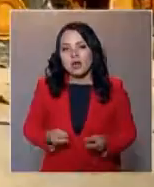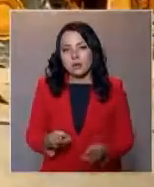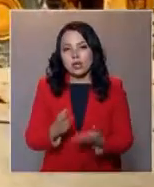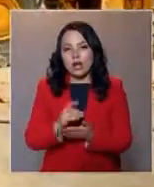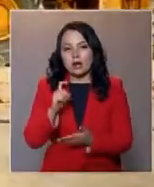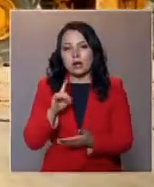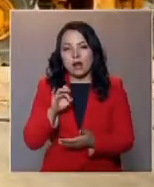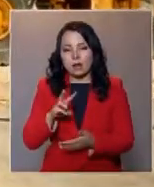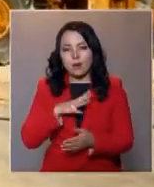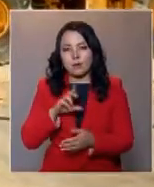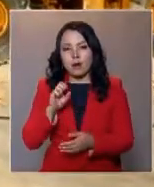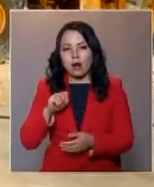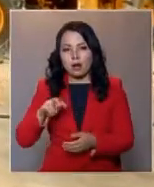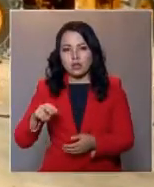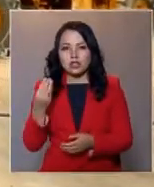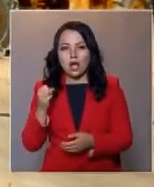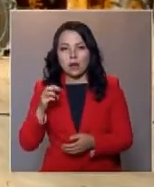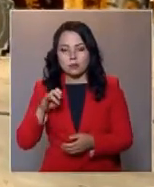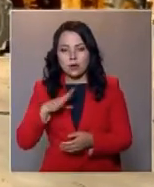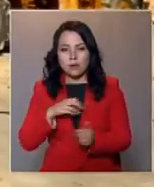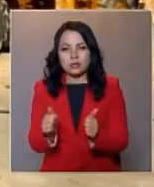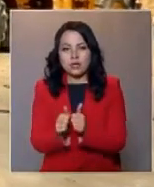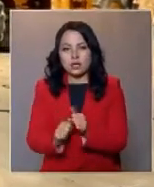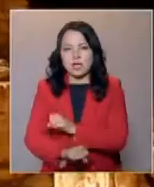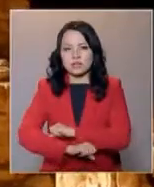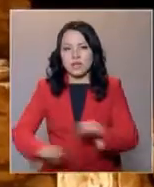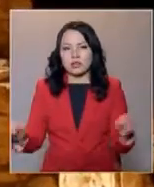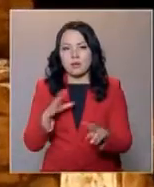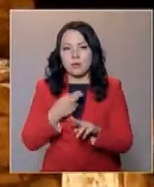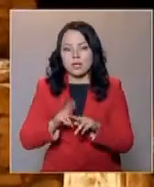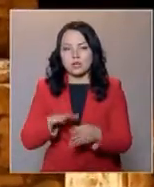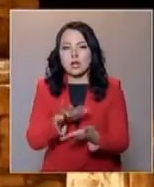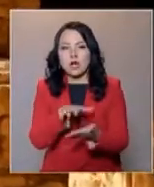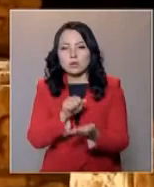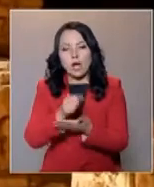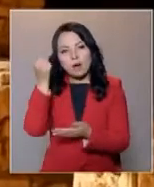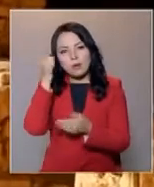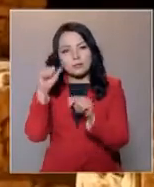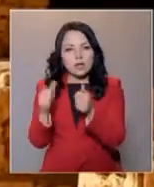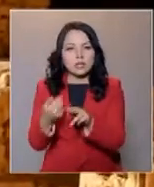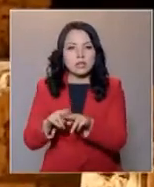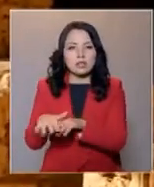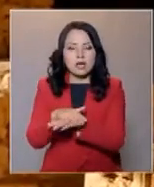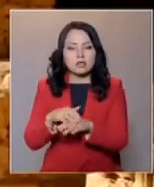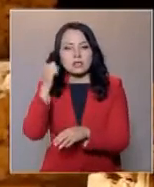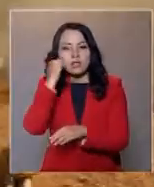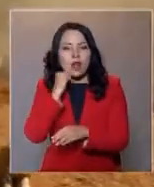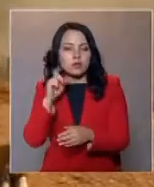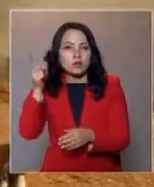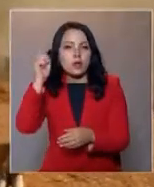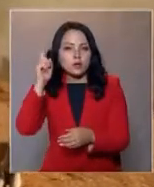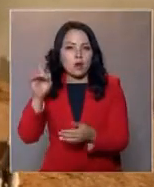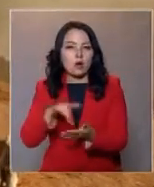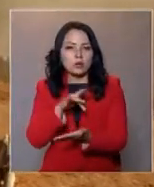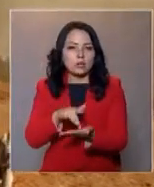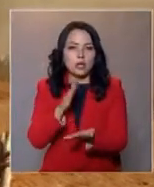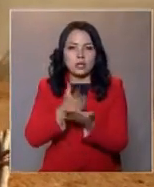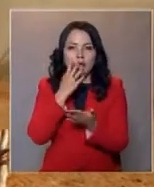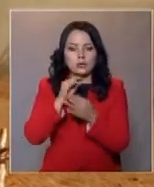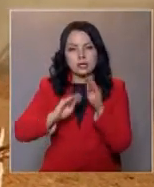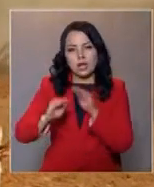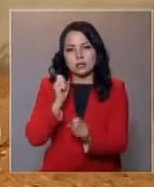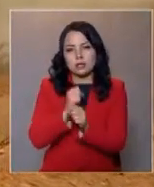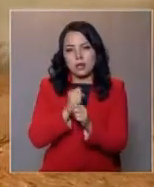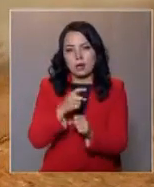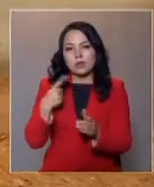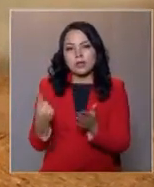храм Баал-Шамин в Пальмире. Это уже не первый случай разрушения памятников в древнем городе, но столь монументальное сооружение